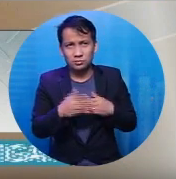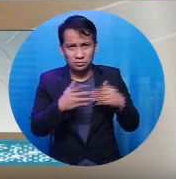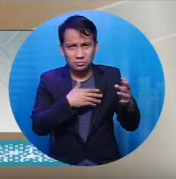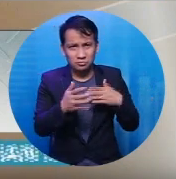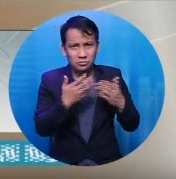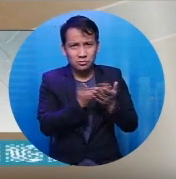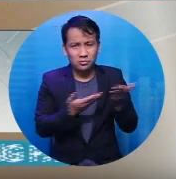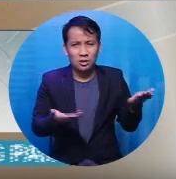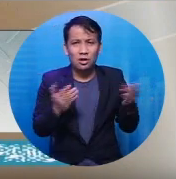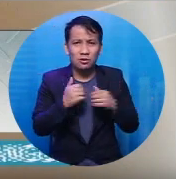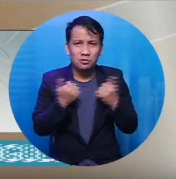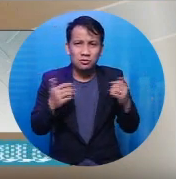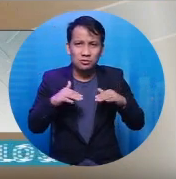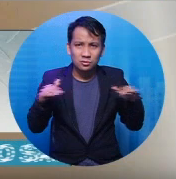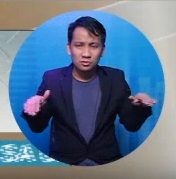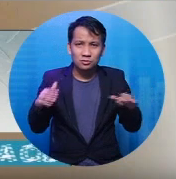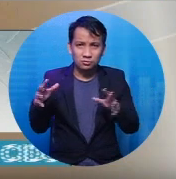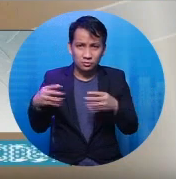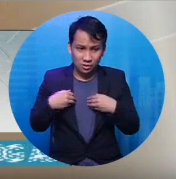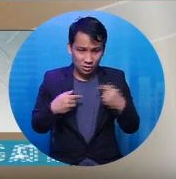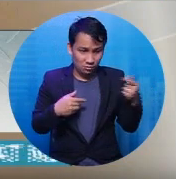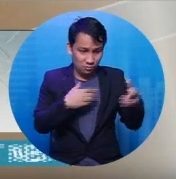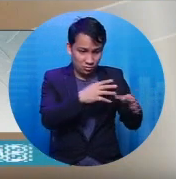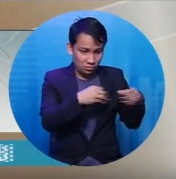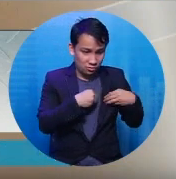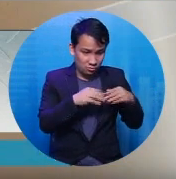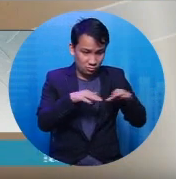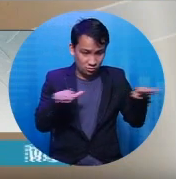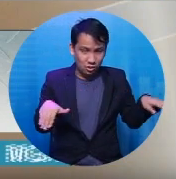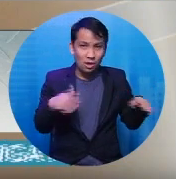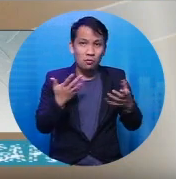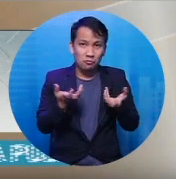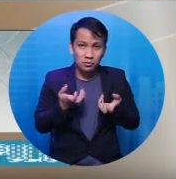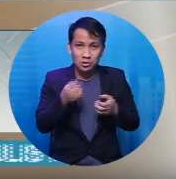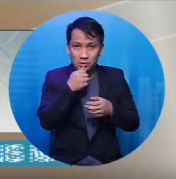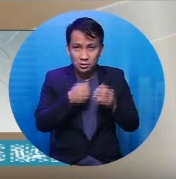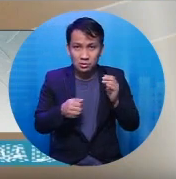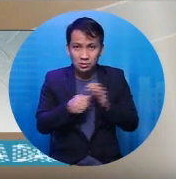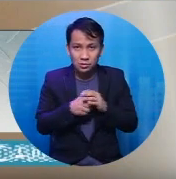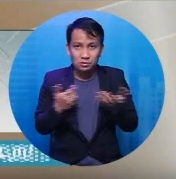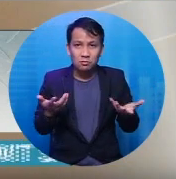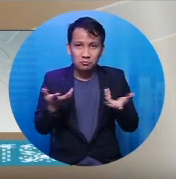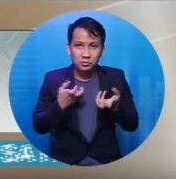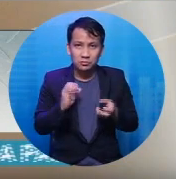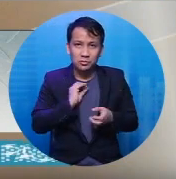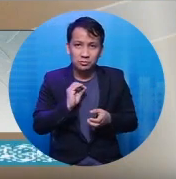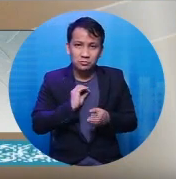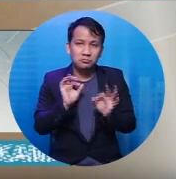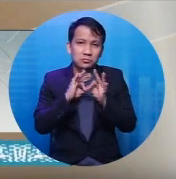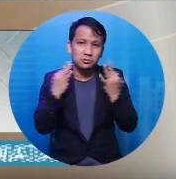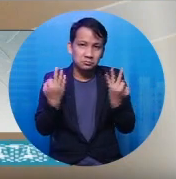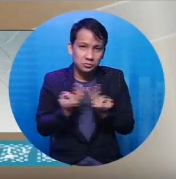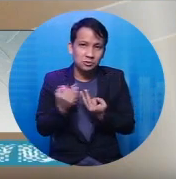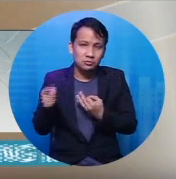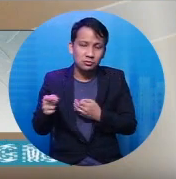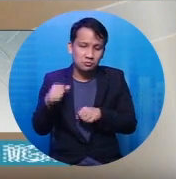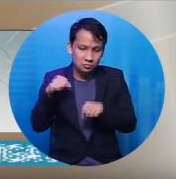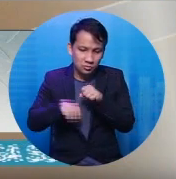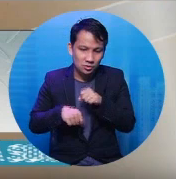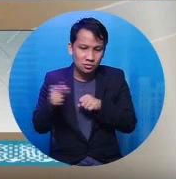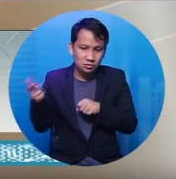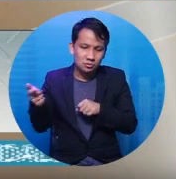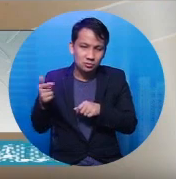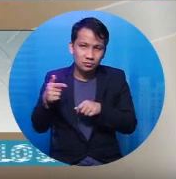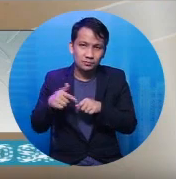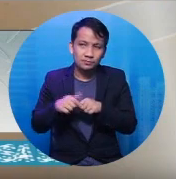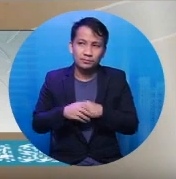limang anak ko? Tanggap mo ba ako? Oo, gusto ko nang mapalagay. Gusto ko nang magkaroon ng sariling pamilya. Alright. Gusto ko nang tahimik so, na so, buhay. So, ma'am,